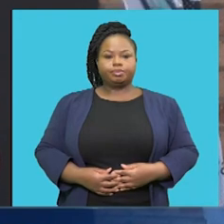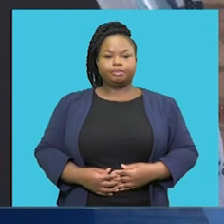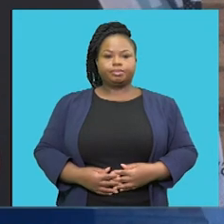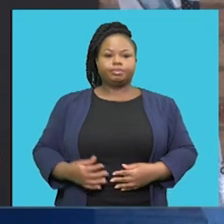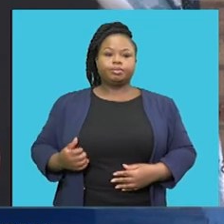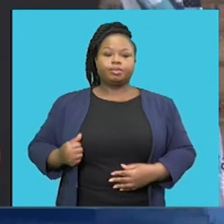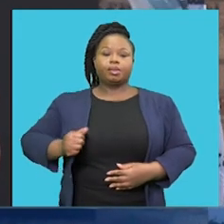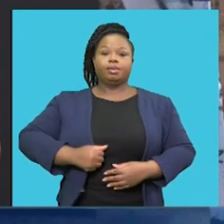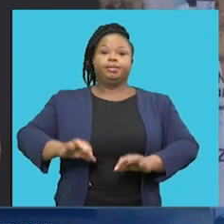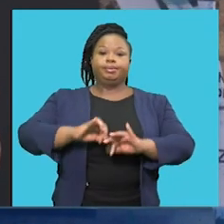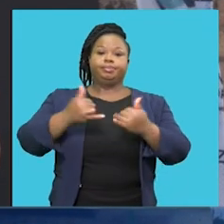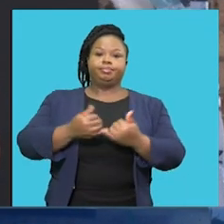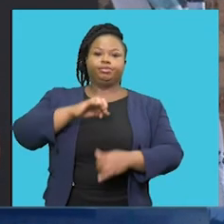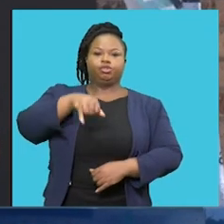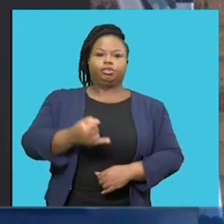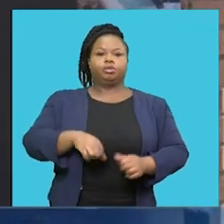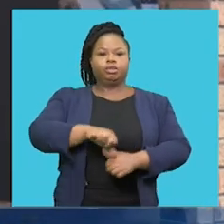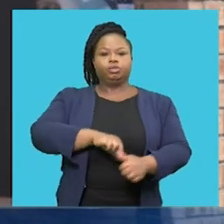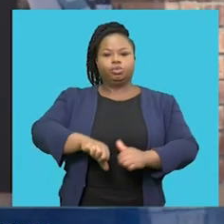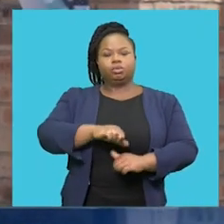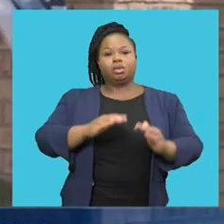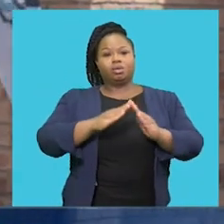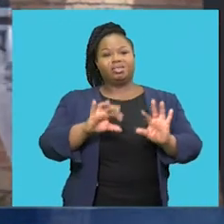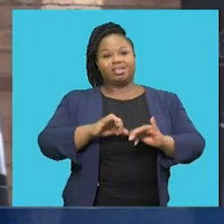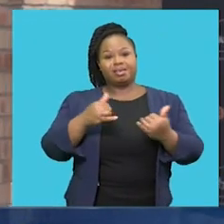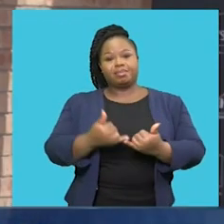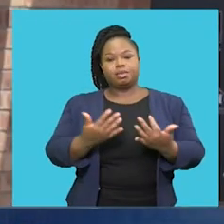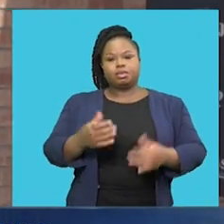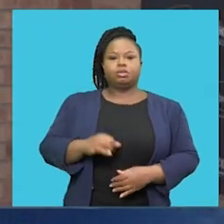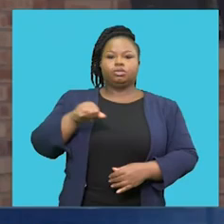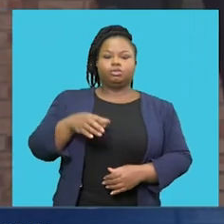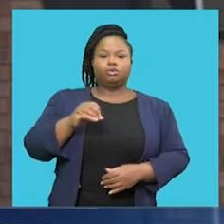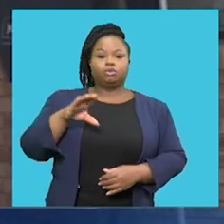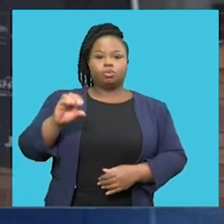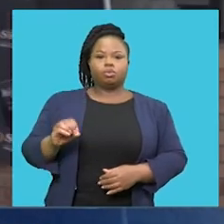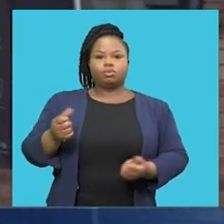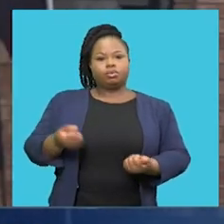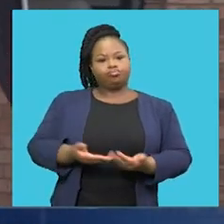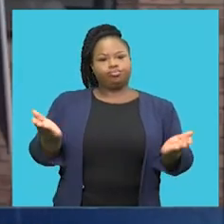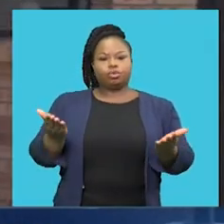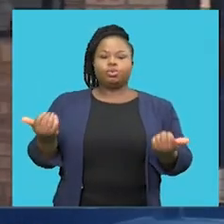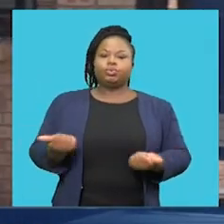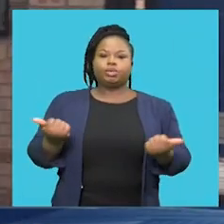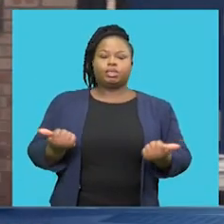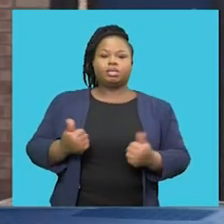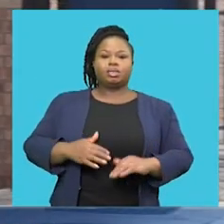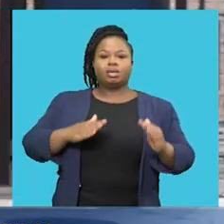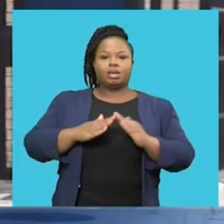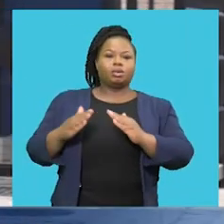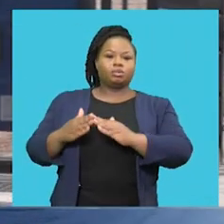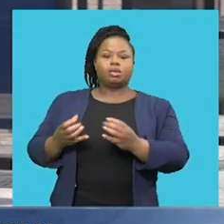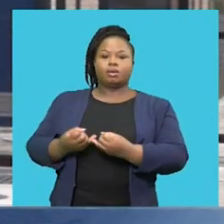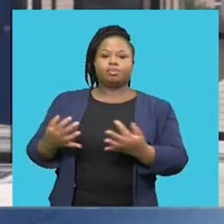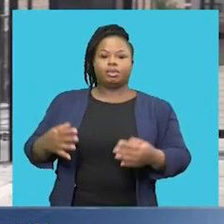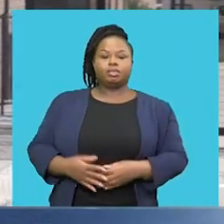Inkampani yezindlu yaseGoli Johannesburg Social Housing Company ngamafuphi iJoshco izethulwe ngokusemthethweni izindlu ezingamakhulu